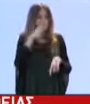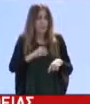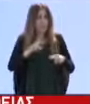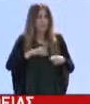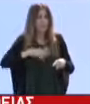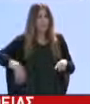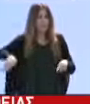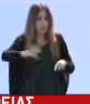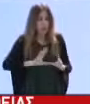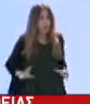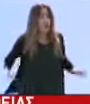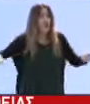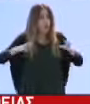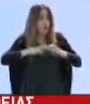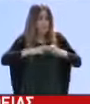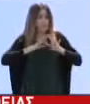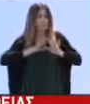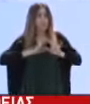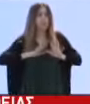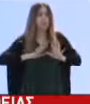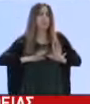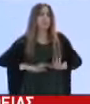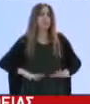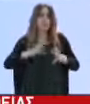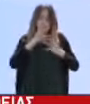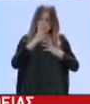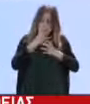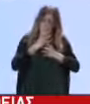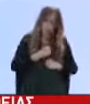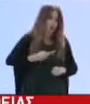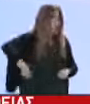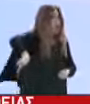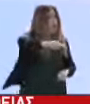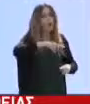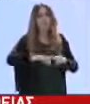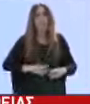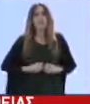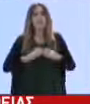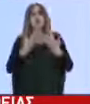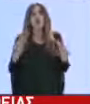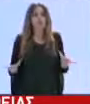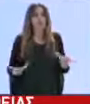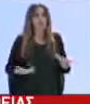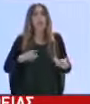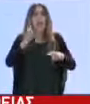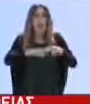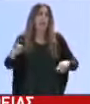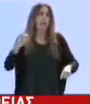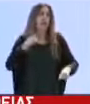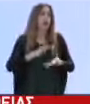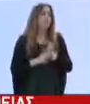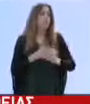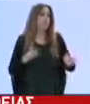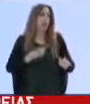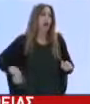Διακατέχεται από ένα αίσθημα εθνικής αποτυχίας. Βουλιάζει σε μια ασφυκτική